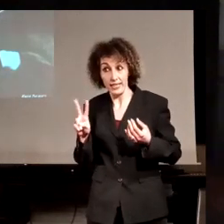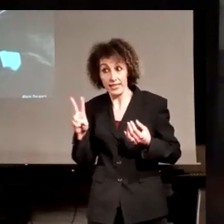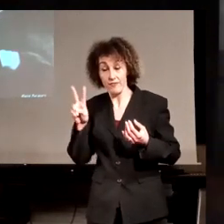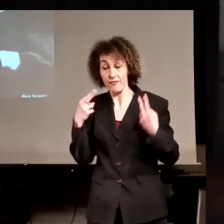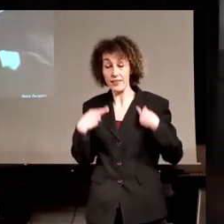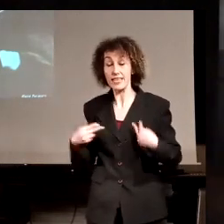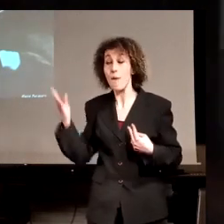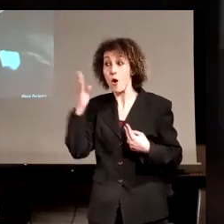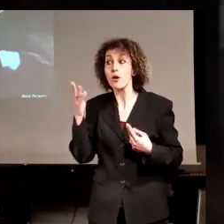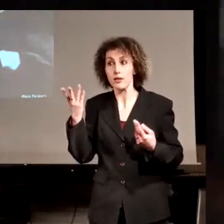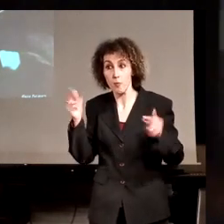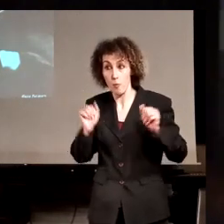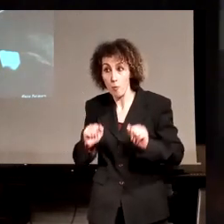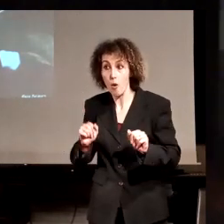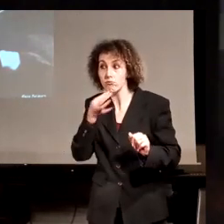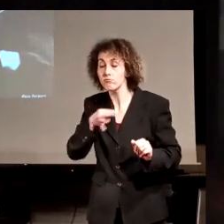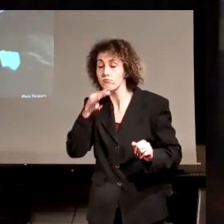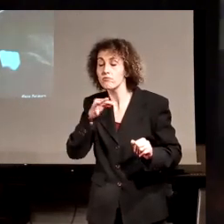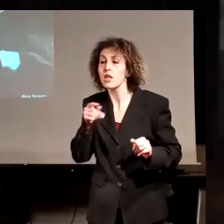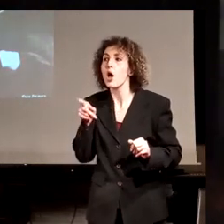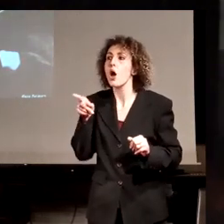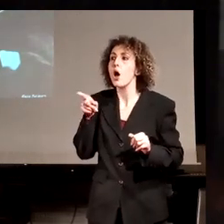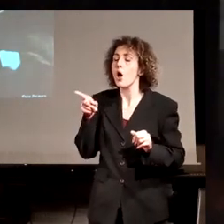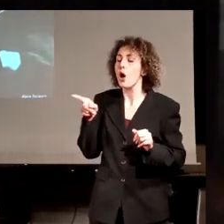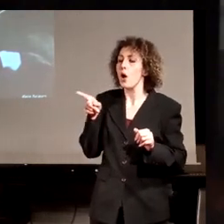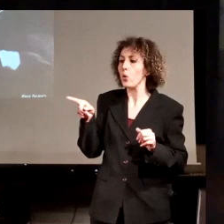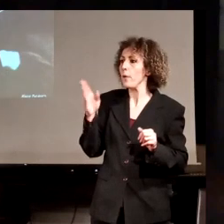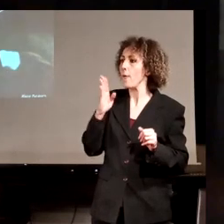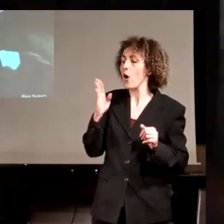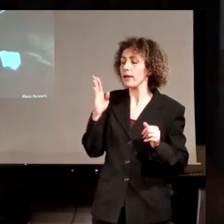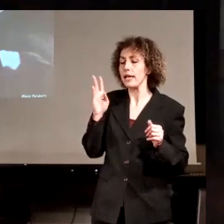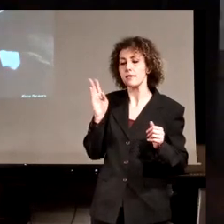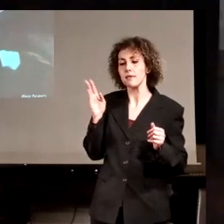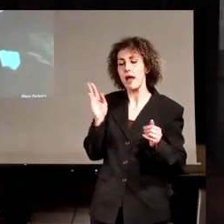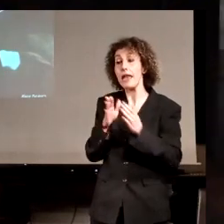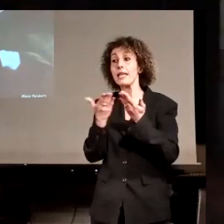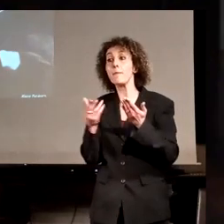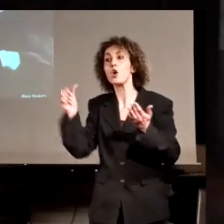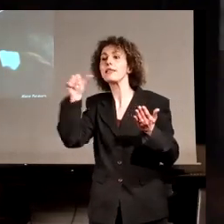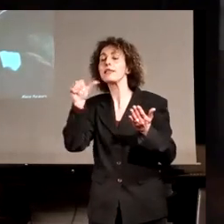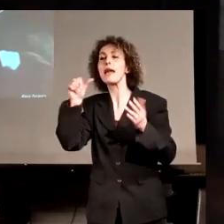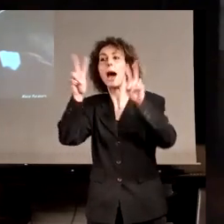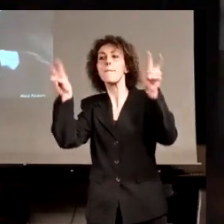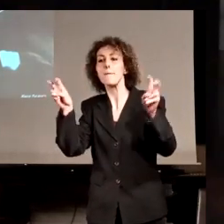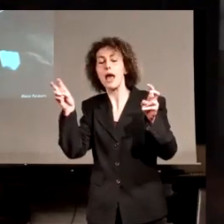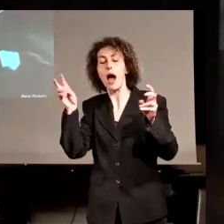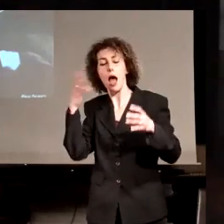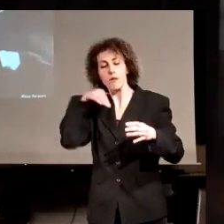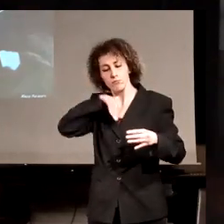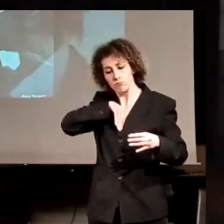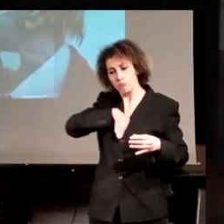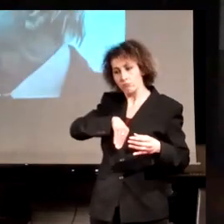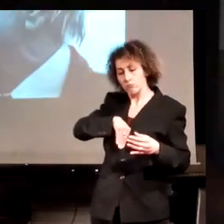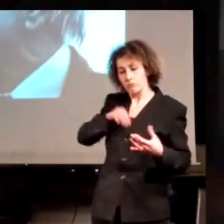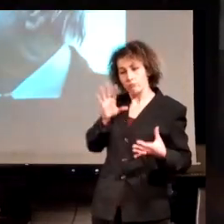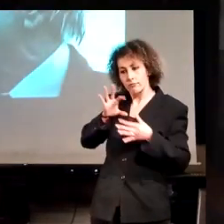lui incontra se stesso all'interno del libro di sabbia nella parte finale della sua vita in uno dei suoi racconti